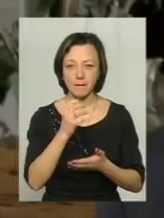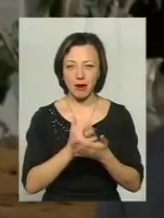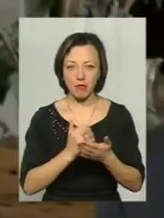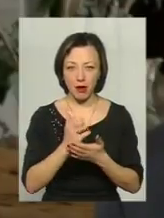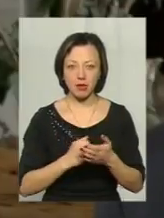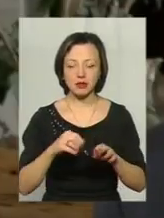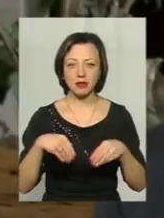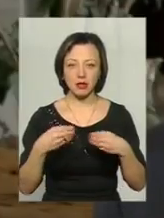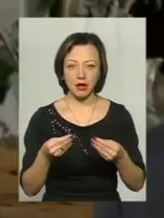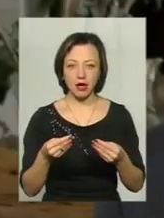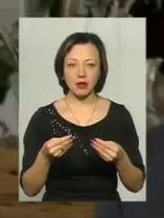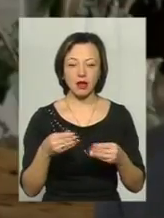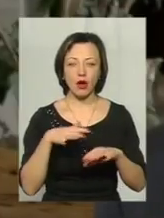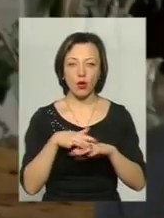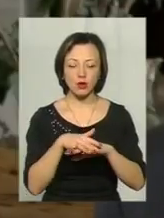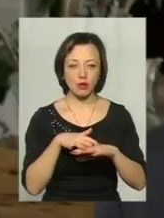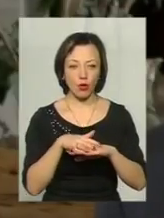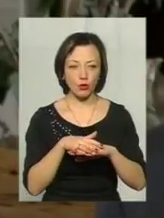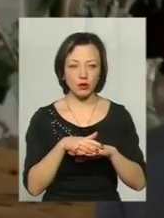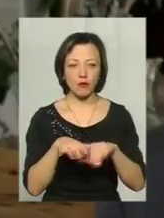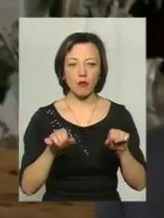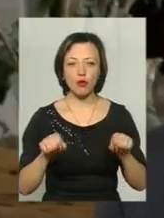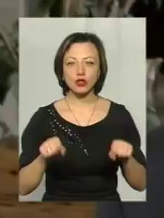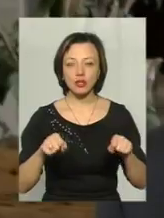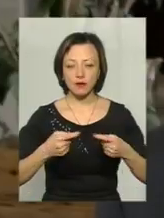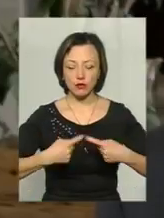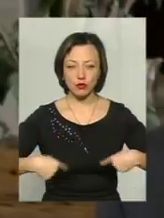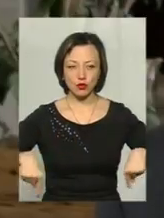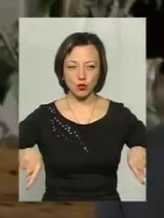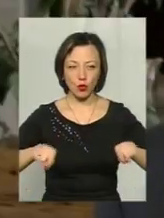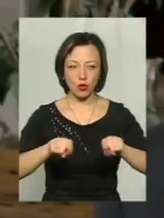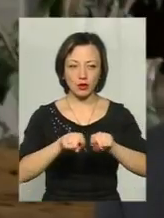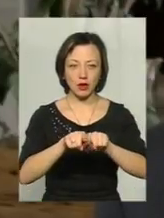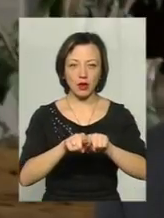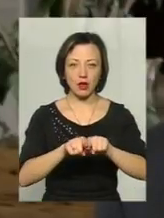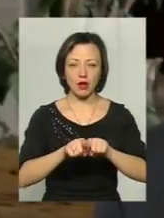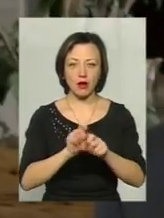надала розрахунки можливої зони розльоту.